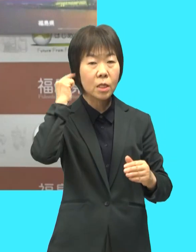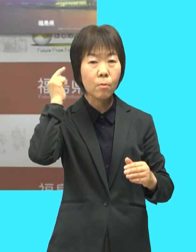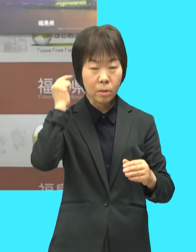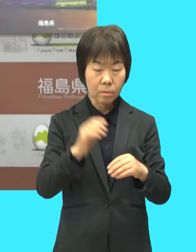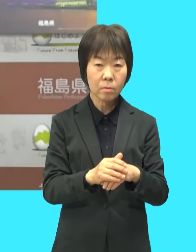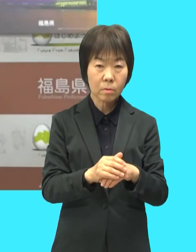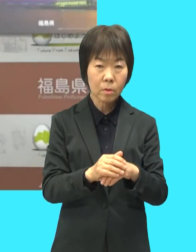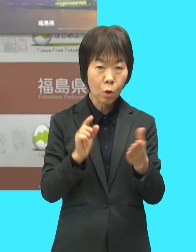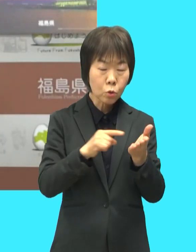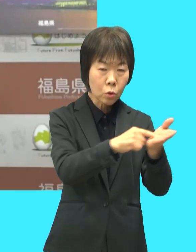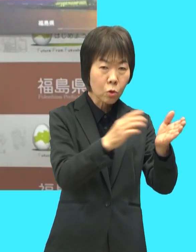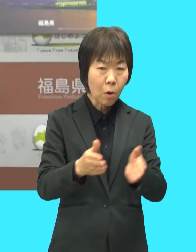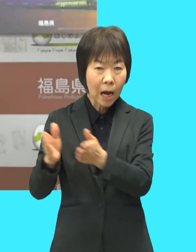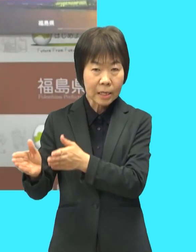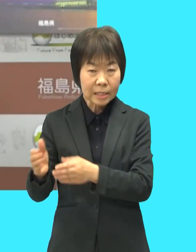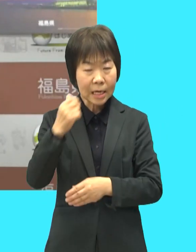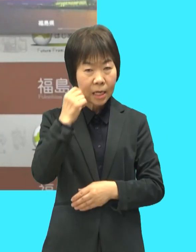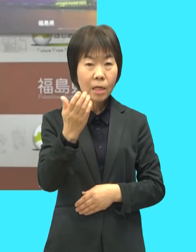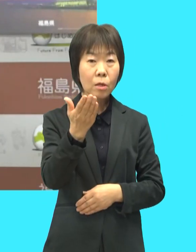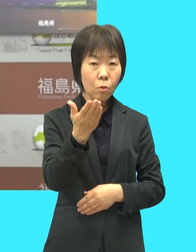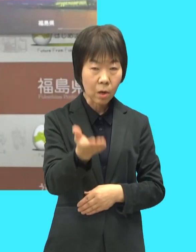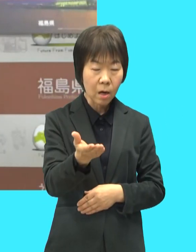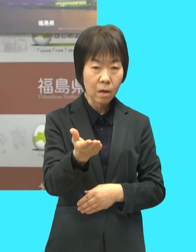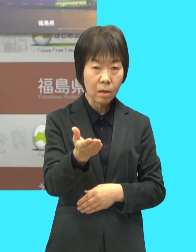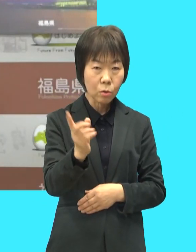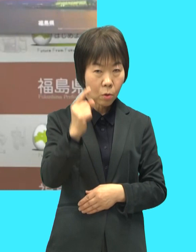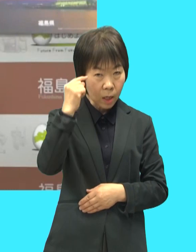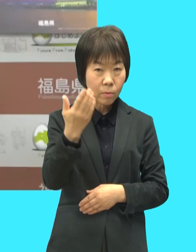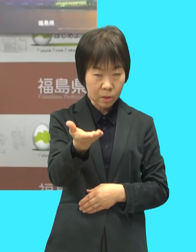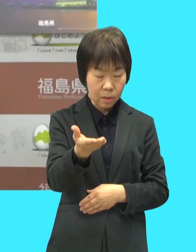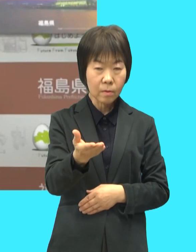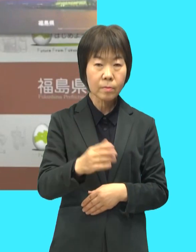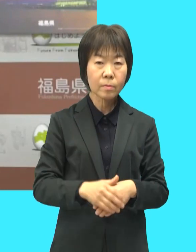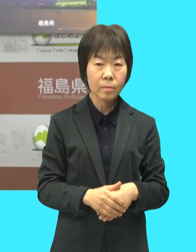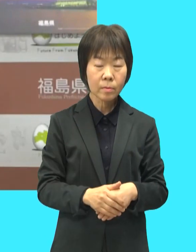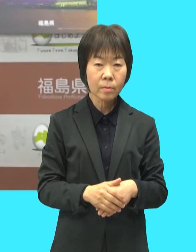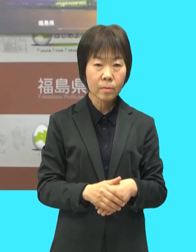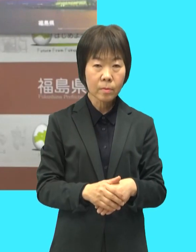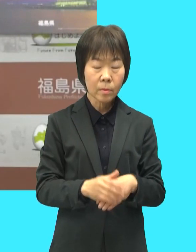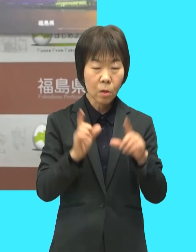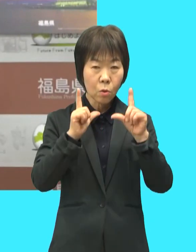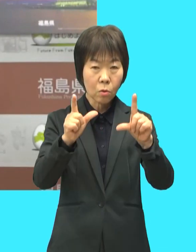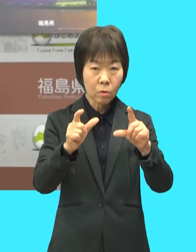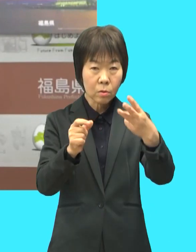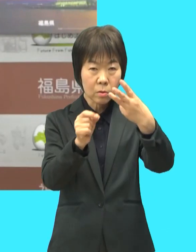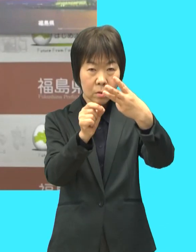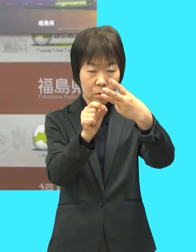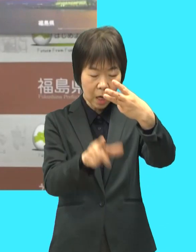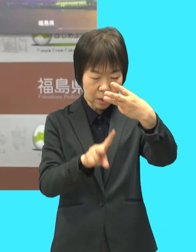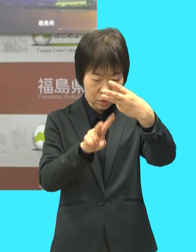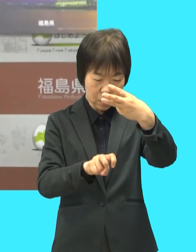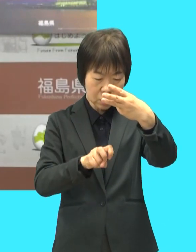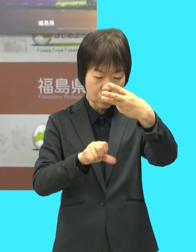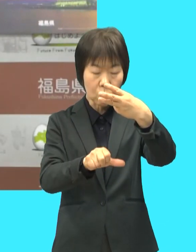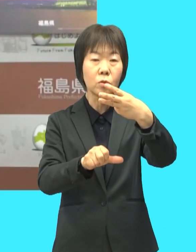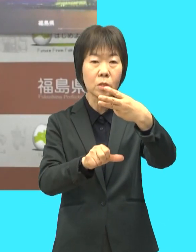。まあ、訴訟を回避できなかったのかなど、まあ、どうお考えかというのを教えてください。 今月25